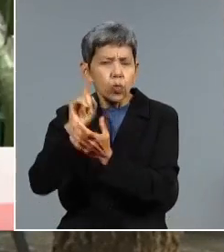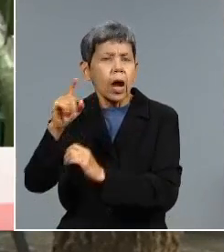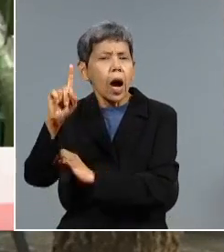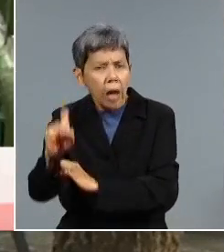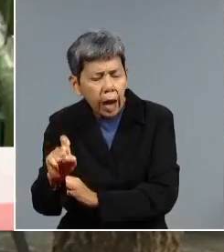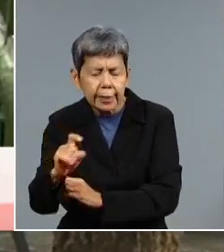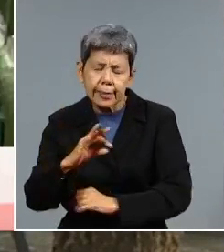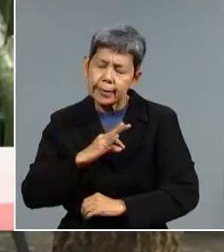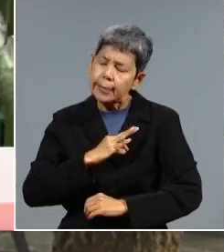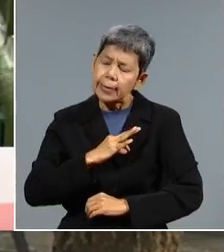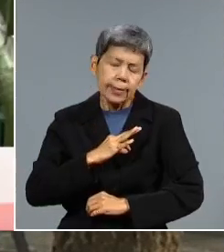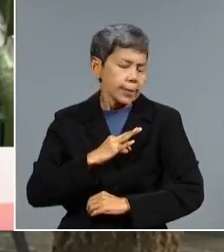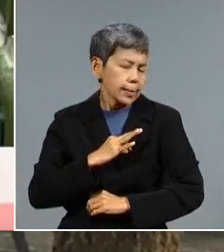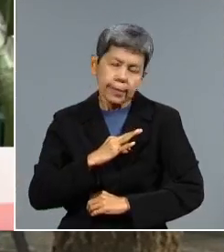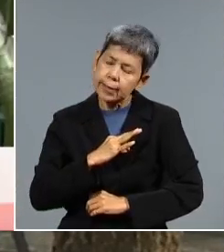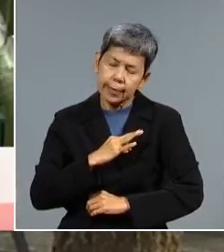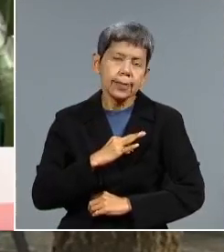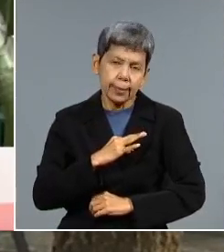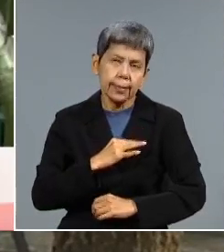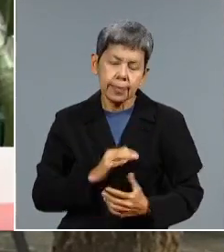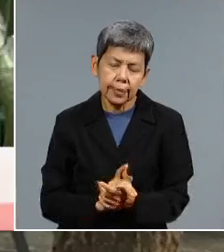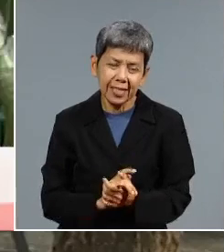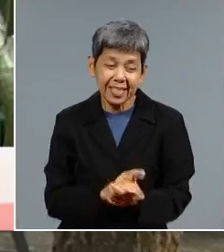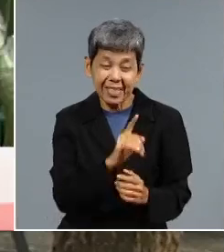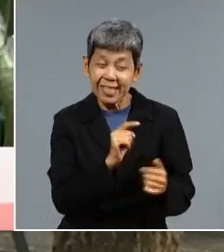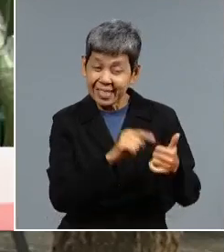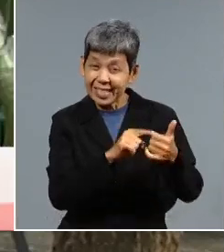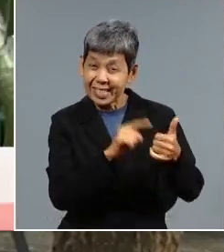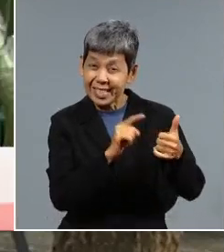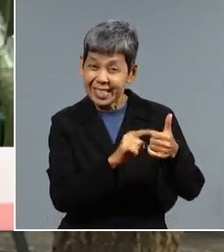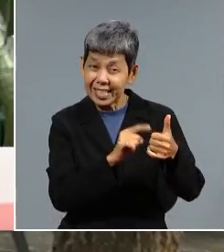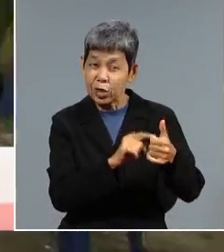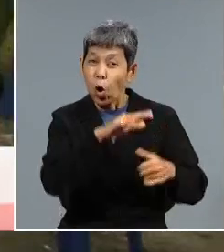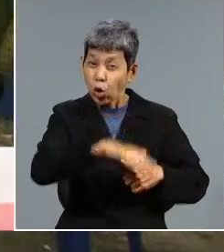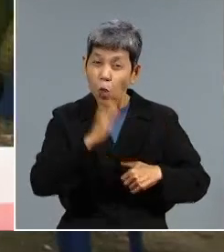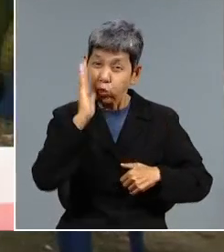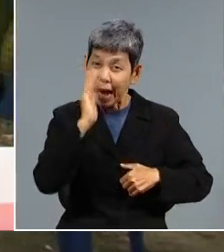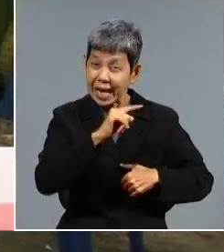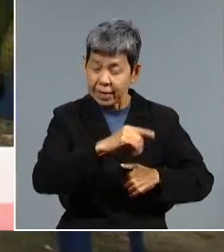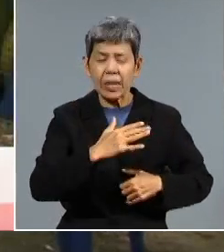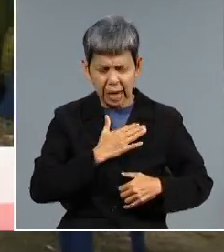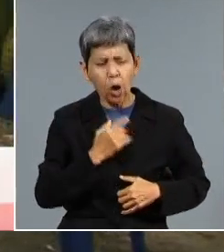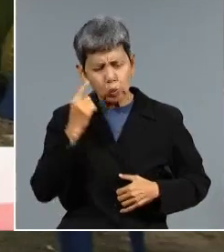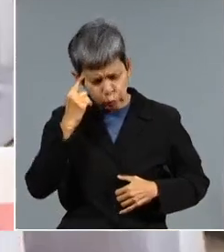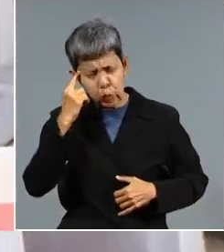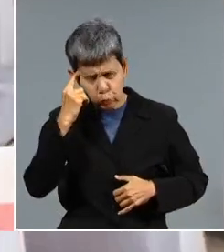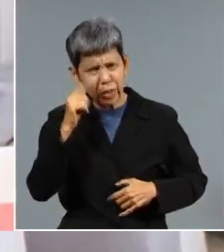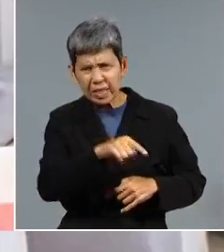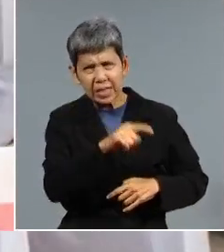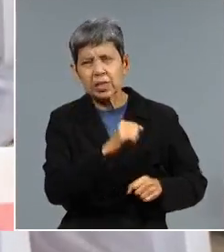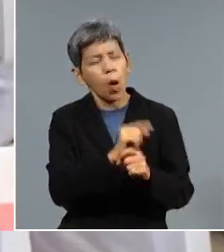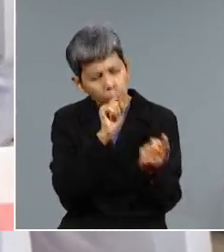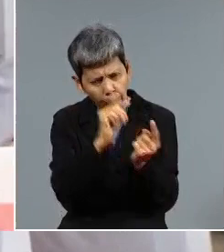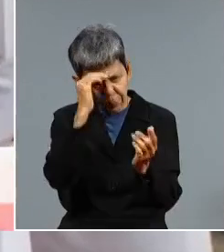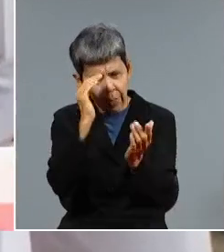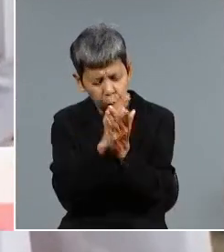ตอนนี้ยังทำใจไม่ได้นะครับกับเรื่องราวที่เกิดขึ้นส่วนผู้ต้องหาที่เข้ามามอบตัวเนี่ยตนเองรู้อยู่แล้วยังไงเขาต้องมา